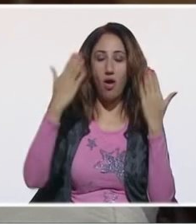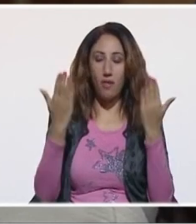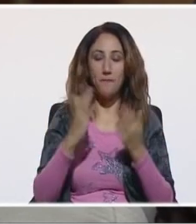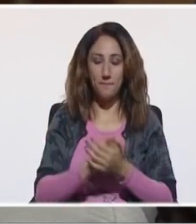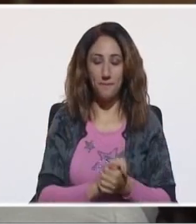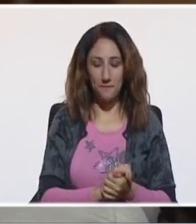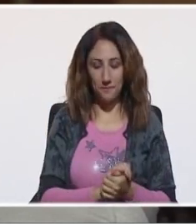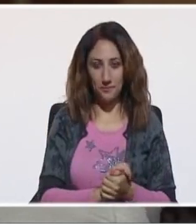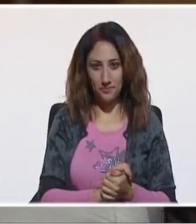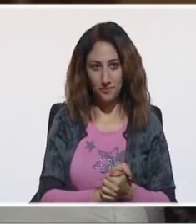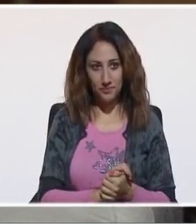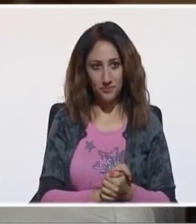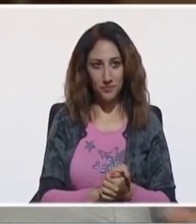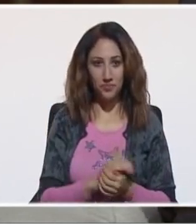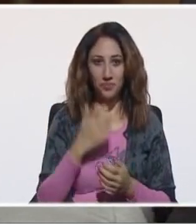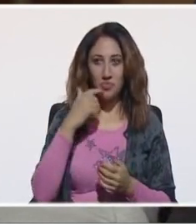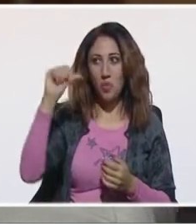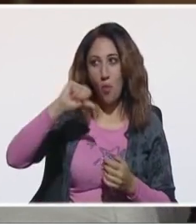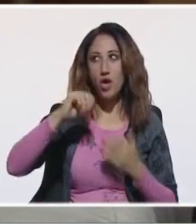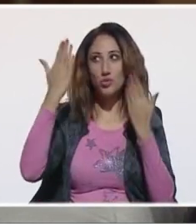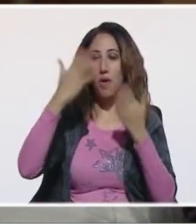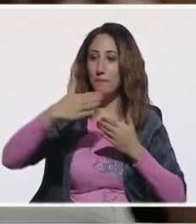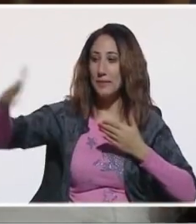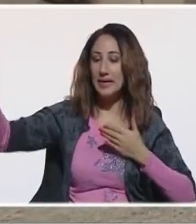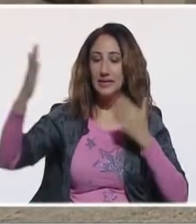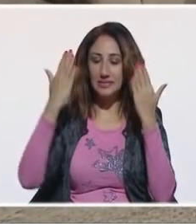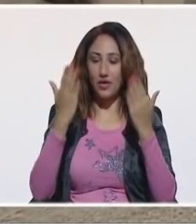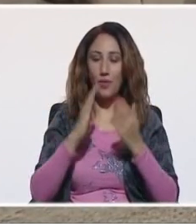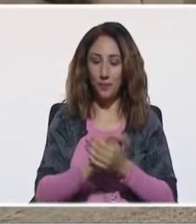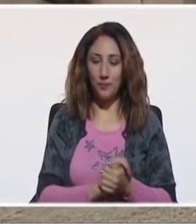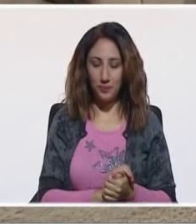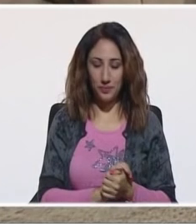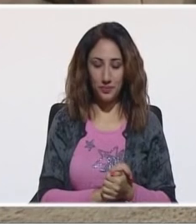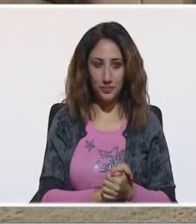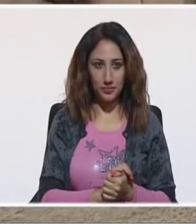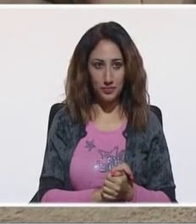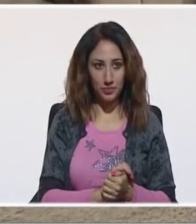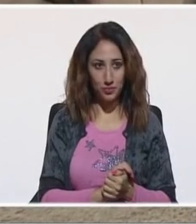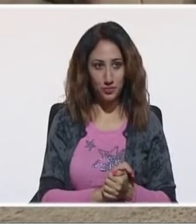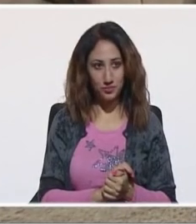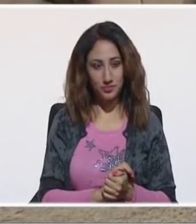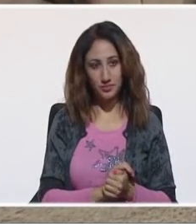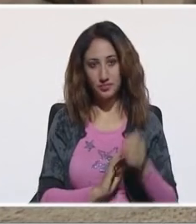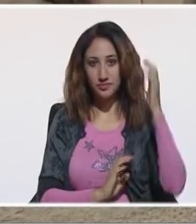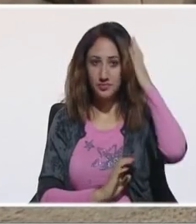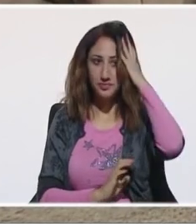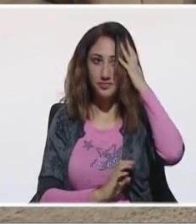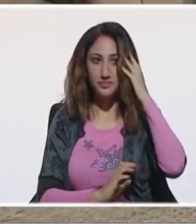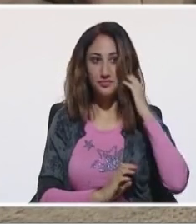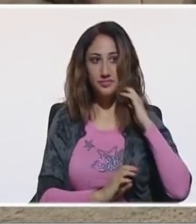يا رب. ويبعد عنك ولاد الحرام. يعني بقت مرتبطين ببعض. بيكملوا بعض.